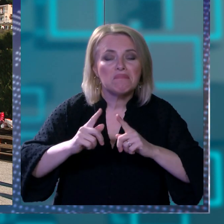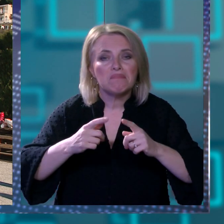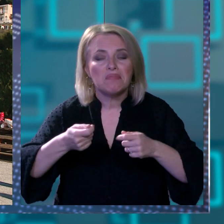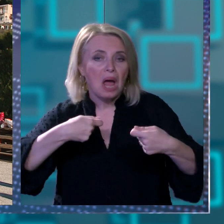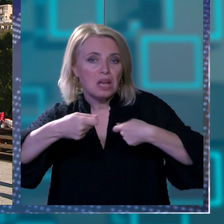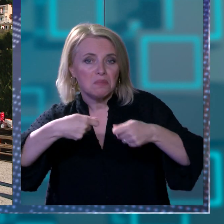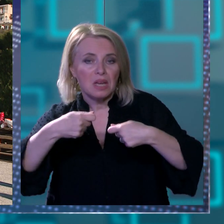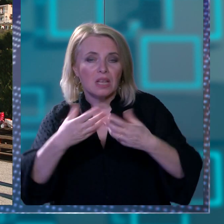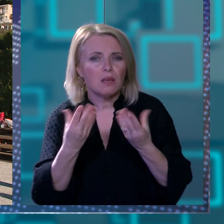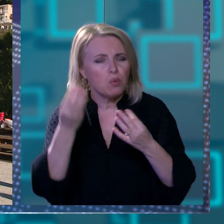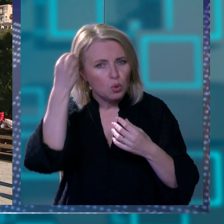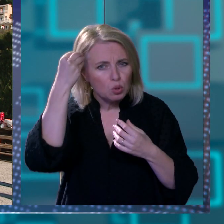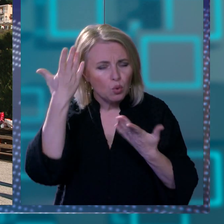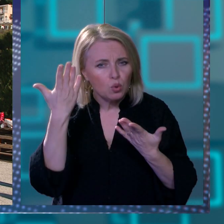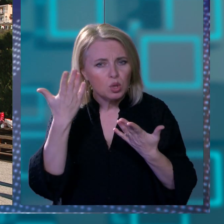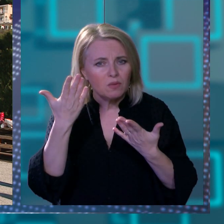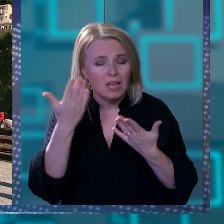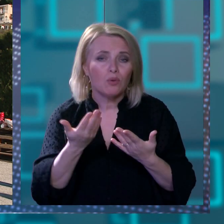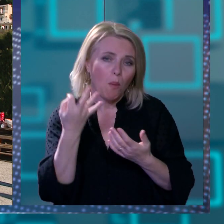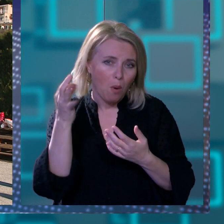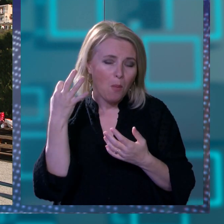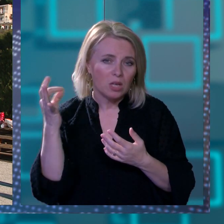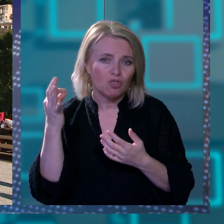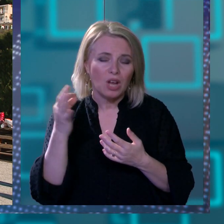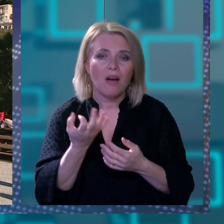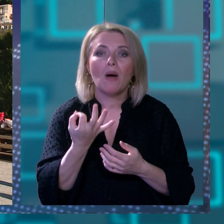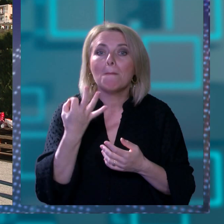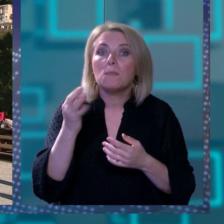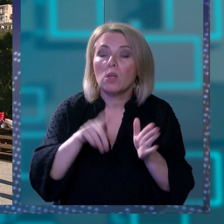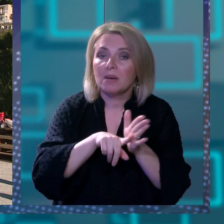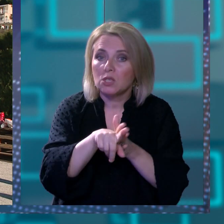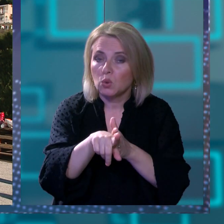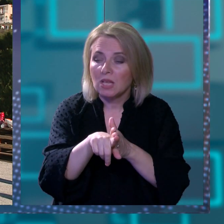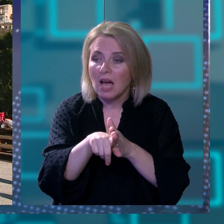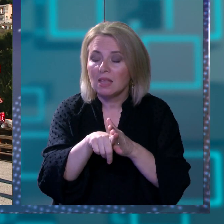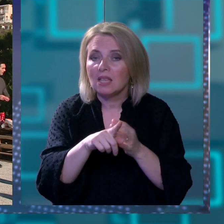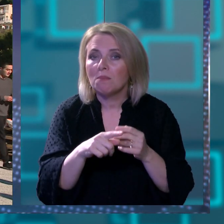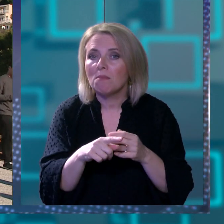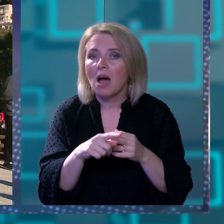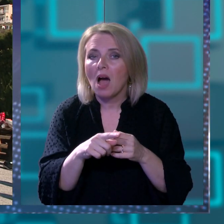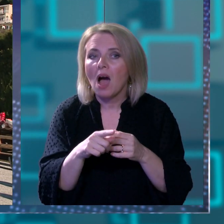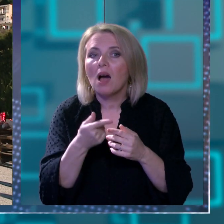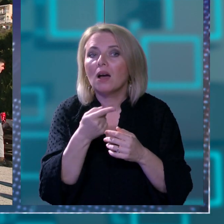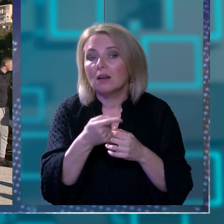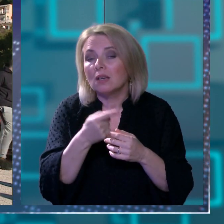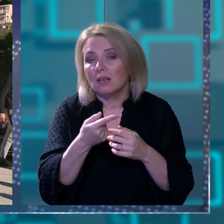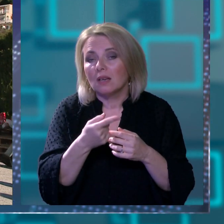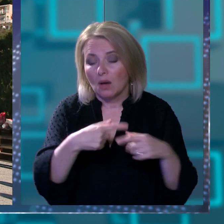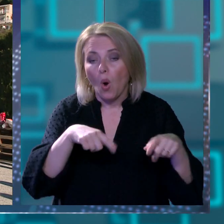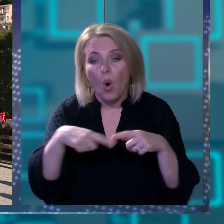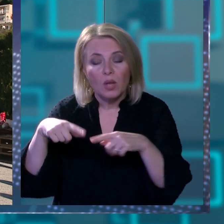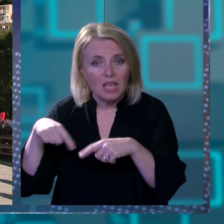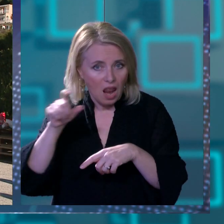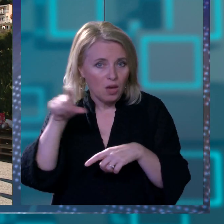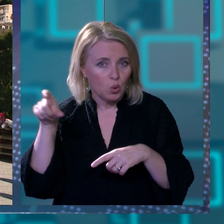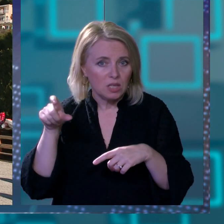iskustva i sasvim sigurno to doprinosi boljim rezultatima svih ovih spomenutih kako odjela